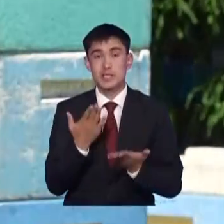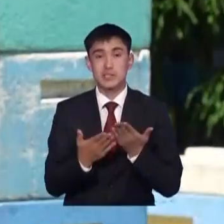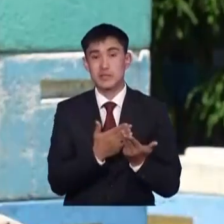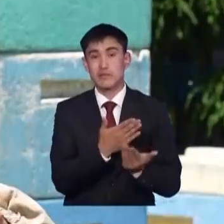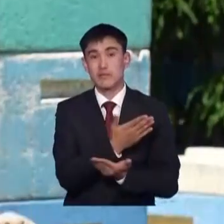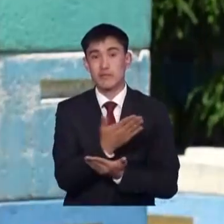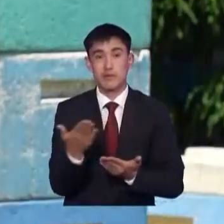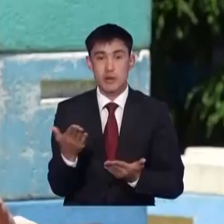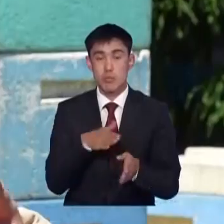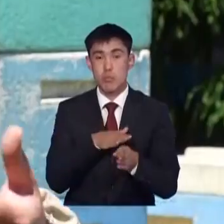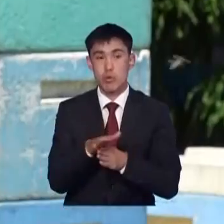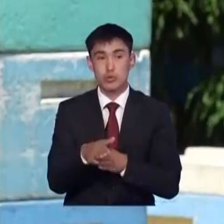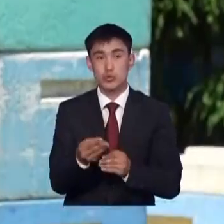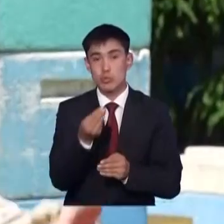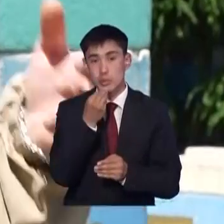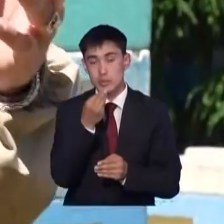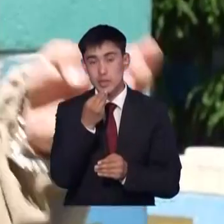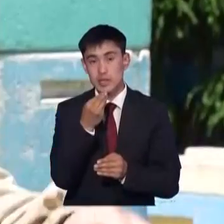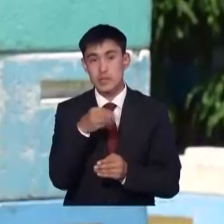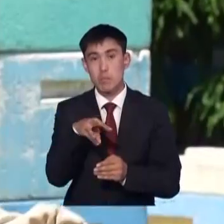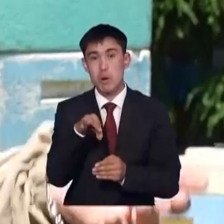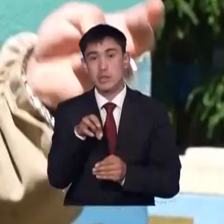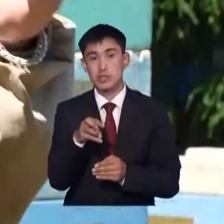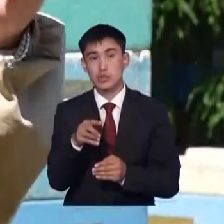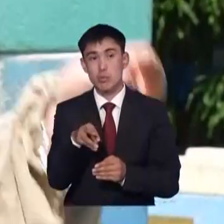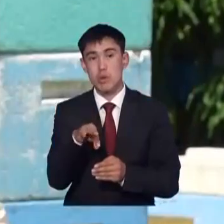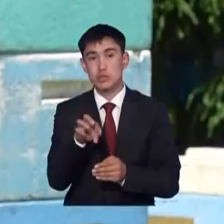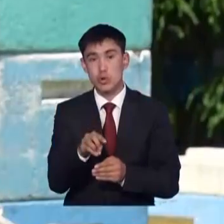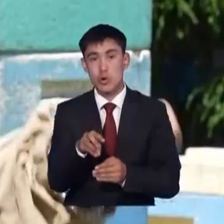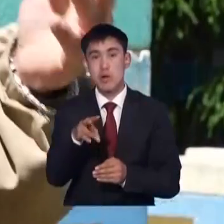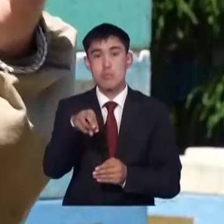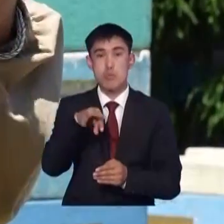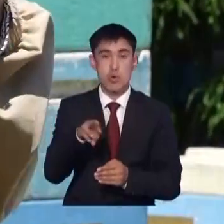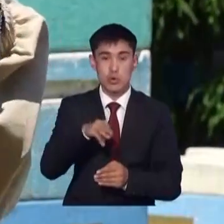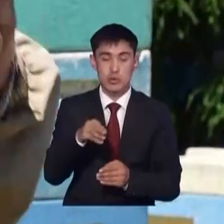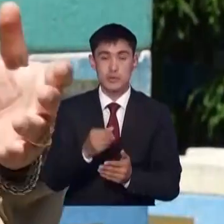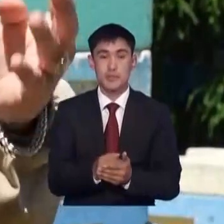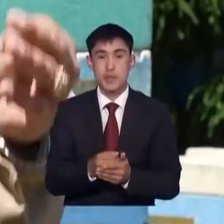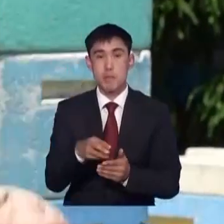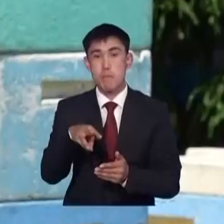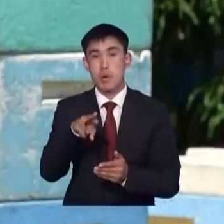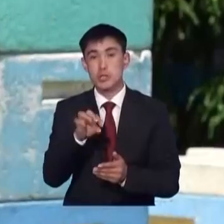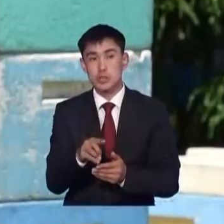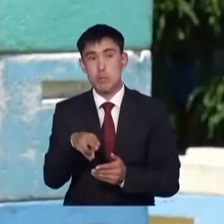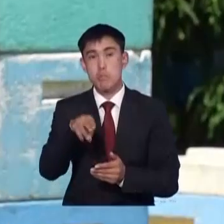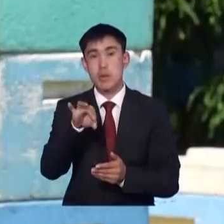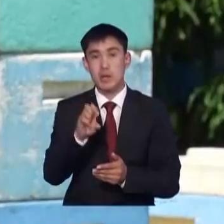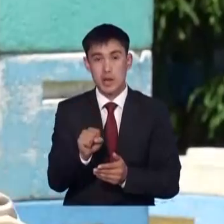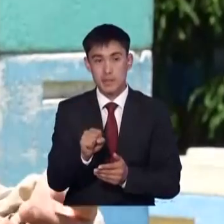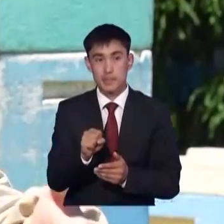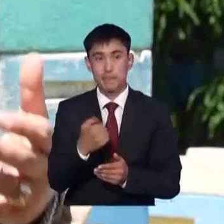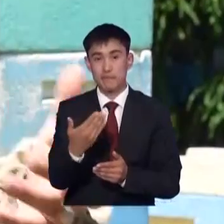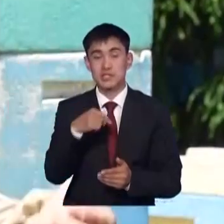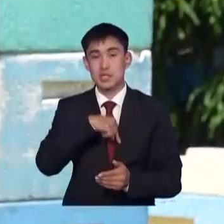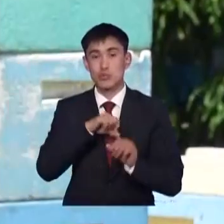вы полностью употребляете маточное молочко мёд пыльцу пергу то есть ваш иммунитет